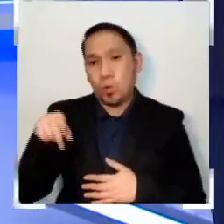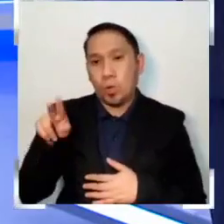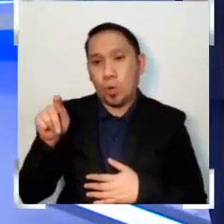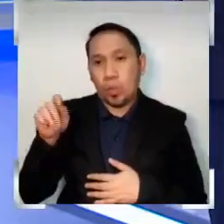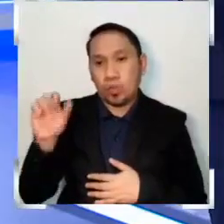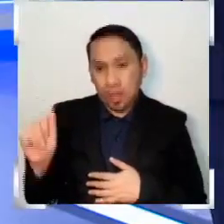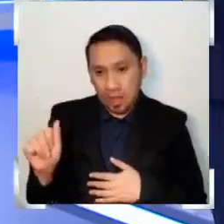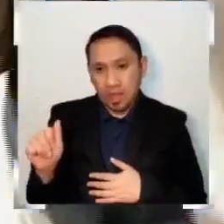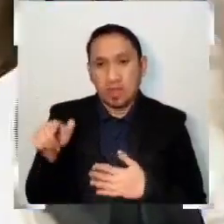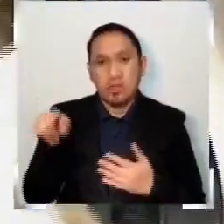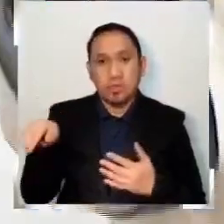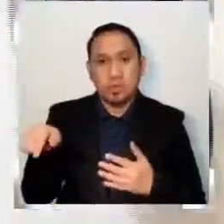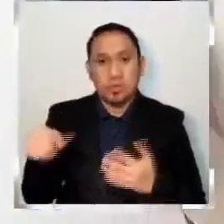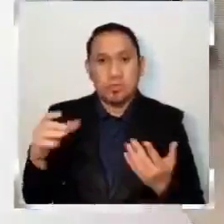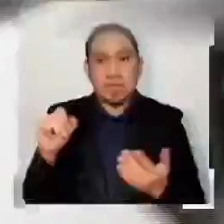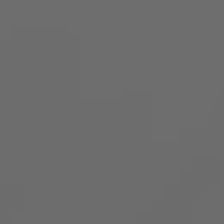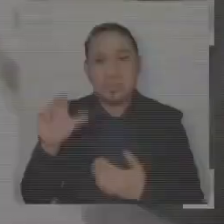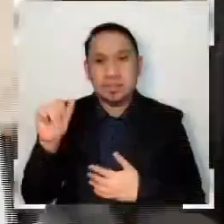Soriano.